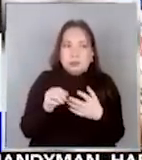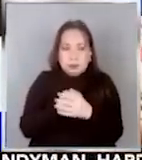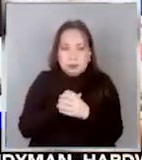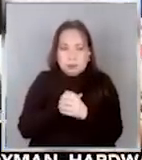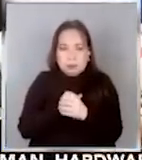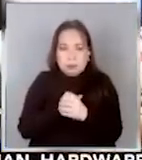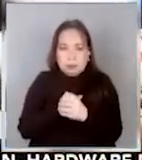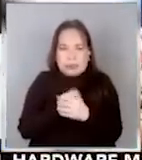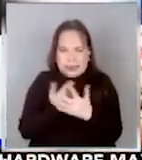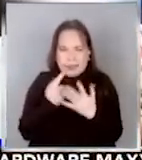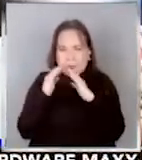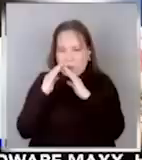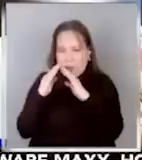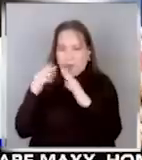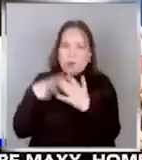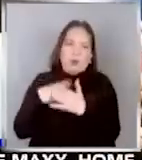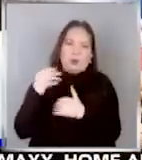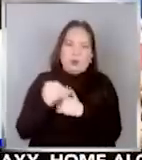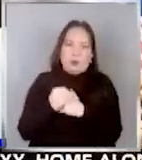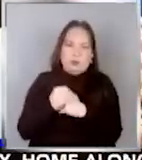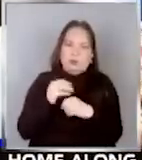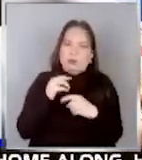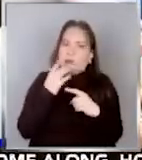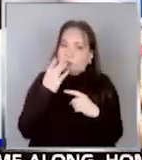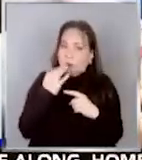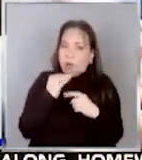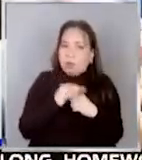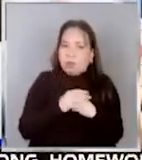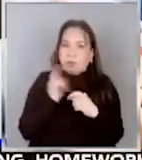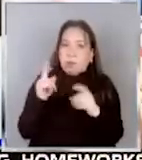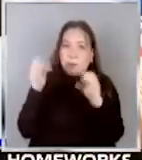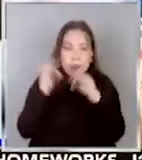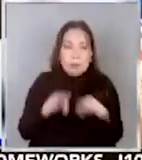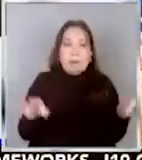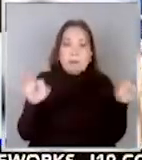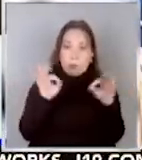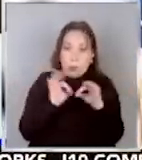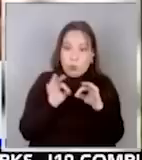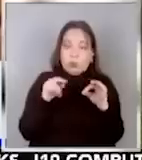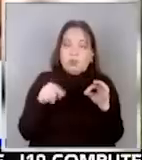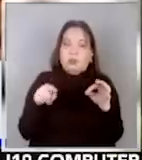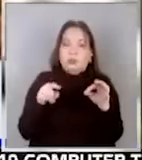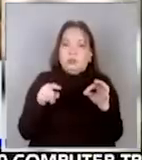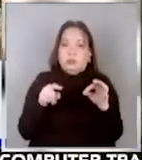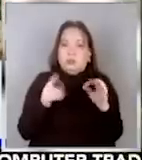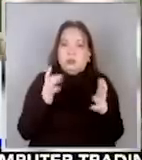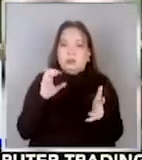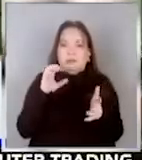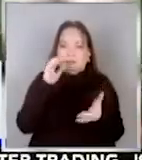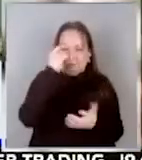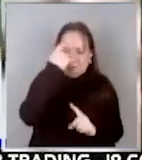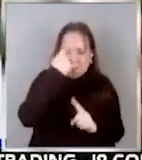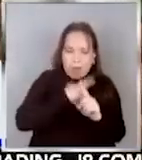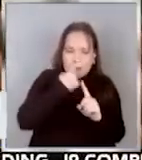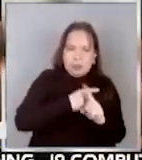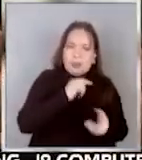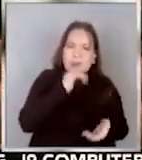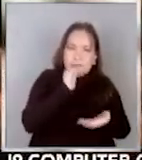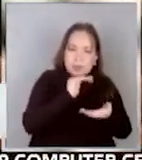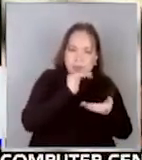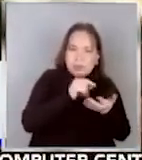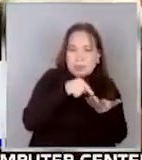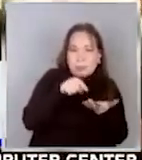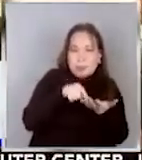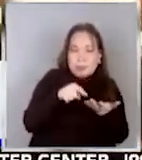program. Kasi interest subsidy, napaka-importante kasi yun magpapababa ng monthly amortization. Nananawagan din ng Pangulo sa Kongreso